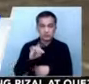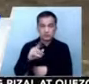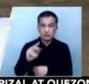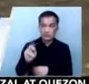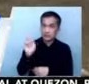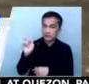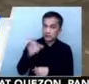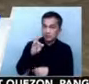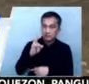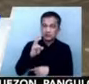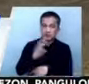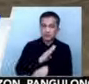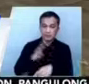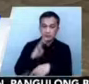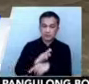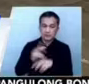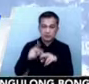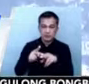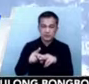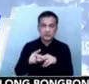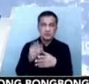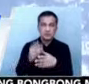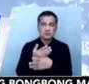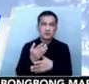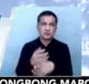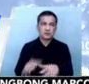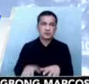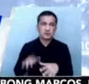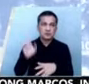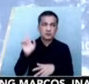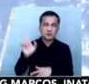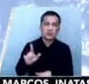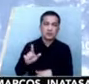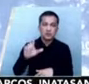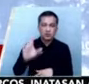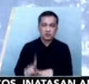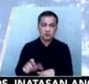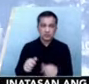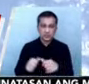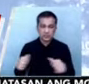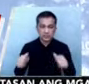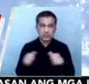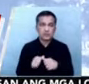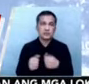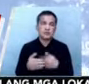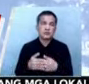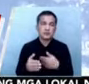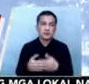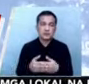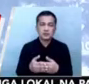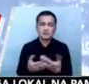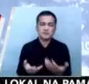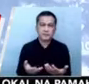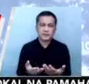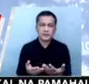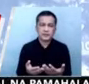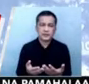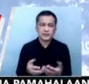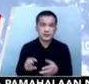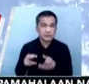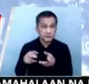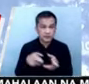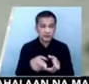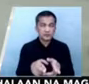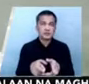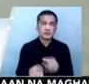Pangasinan ang pinerwisyo ng baha LOL areas malapit sa mga kailugan it yung